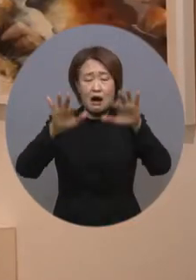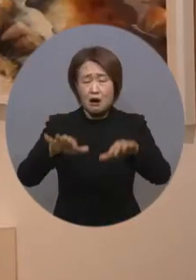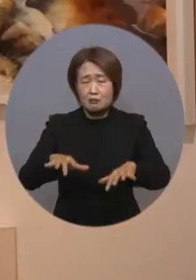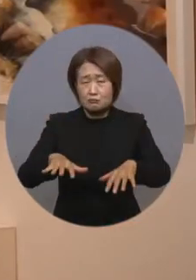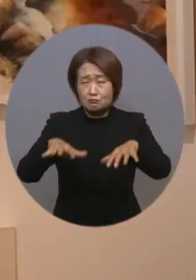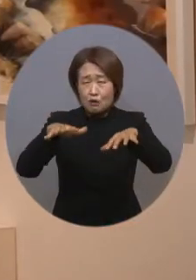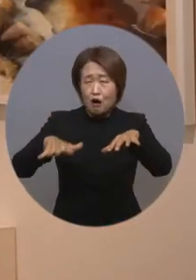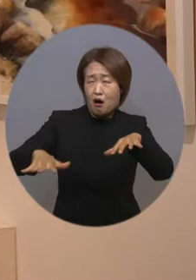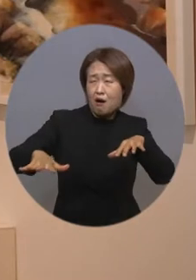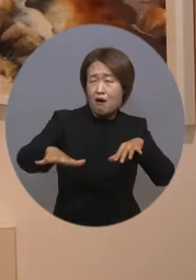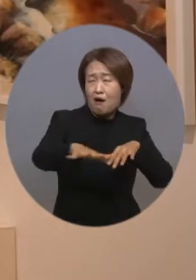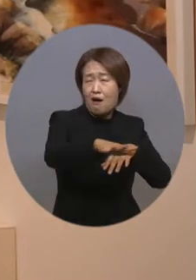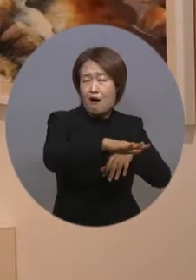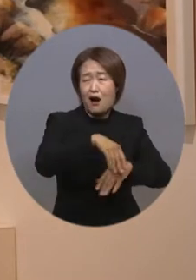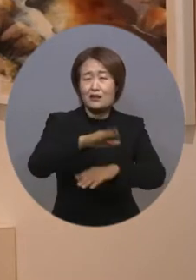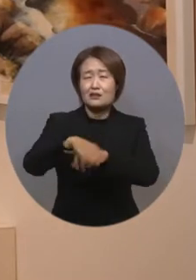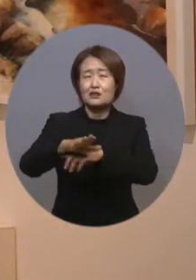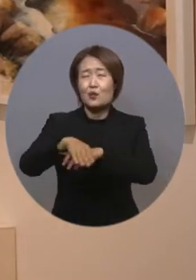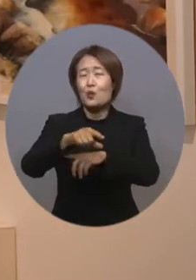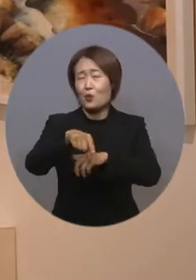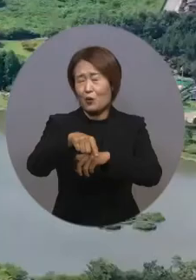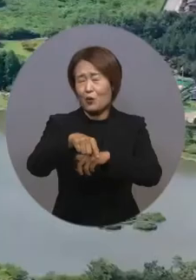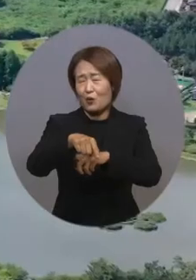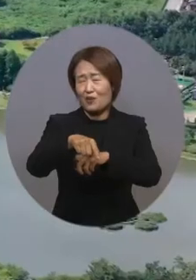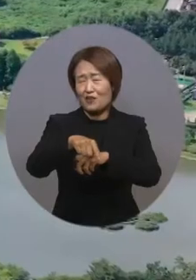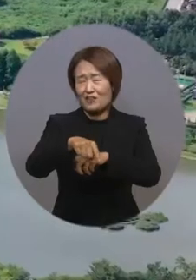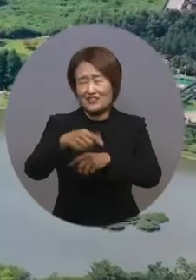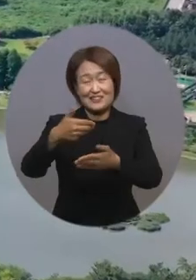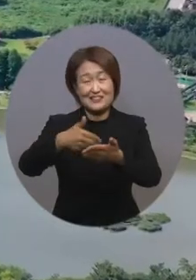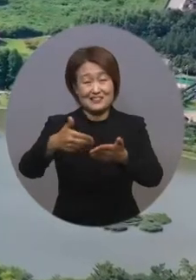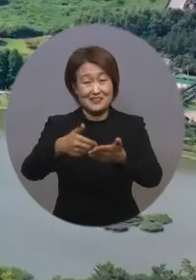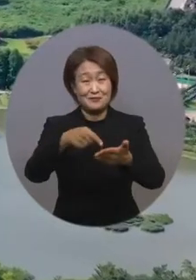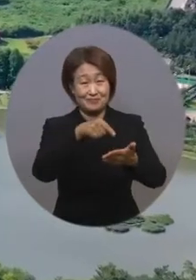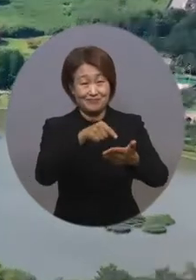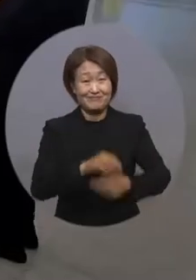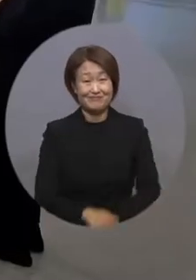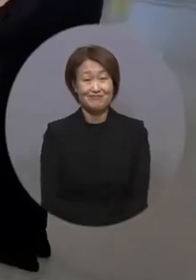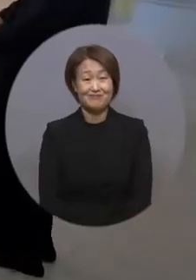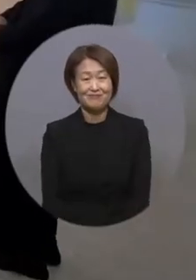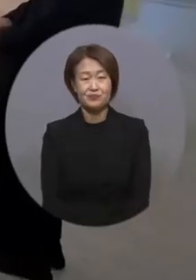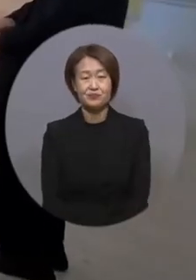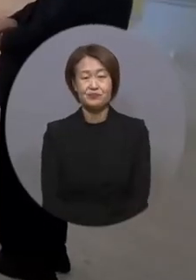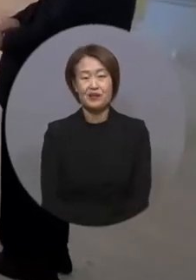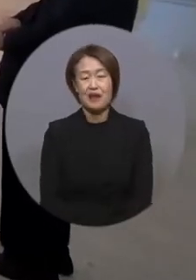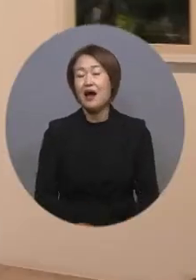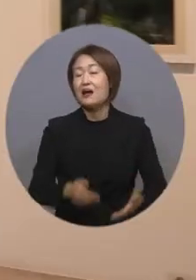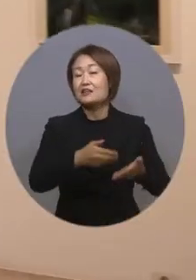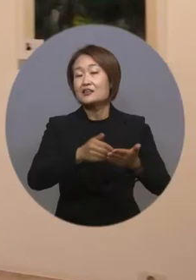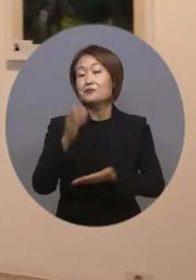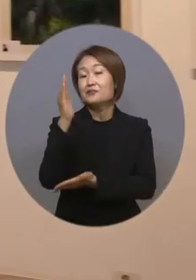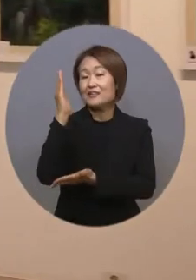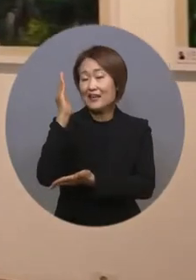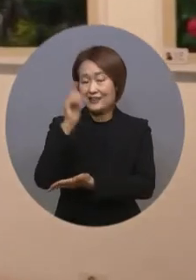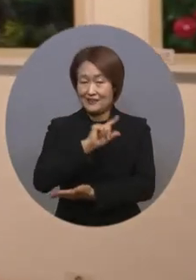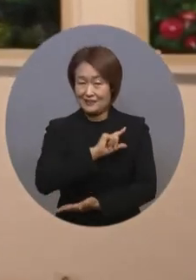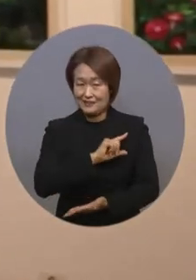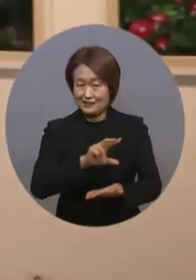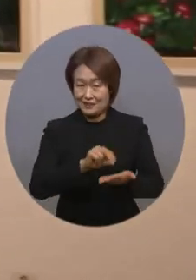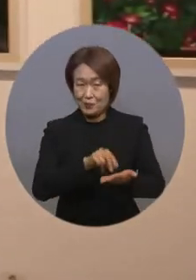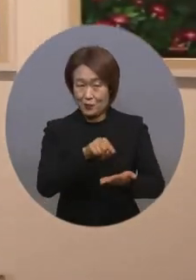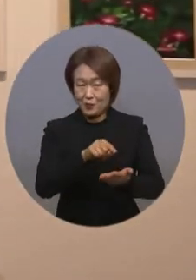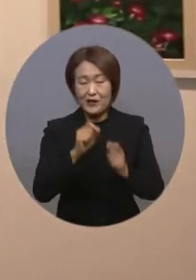시골 풍경이 화폭에 담겨 있습니다. 전남 도청 갤러리에서 그림 이야기를 주제로 열린